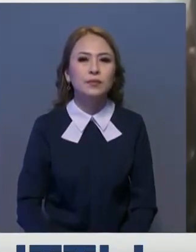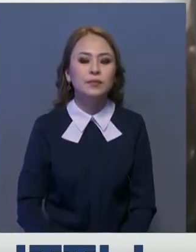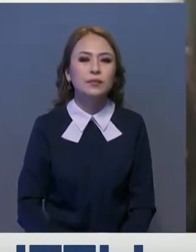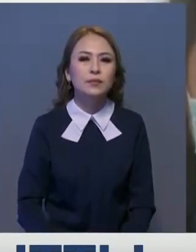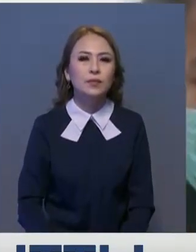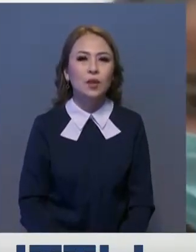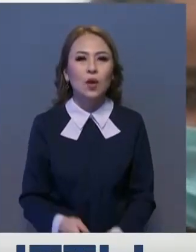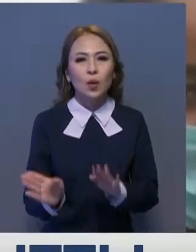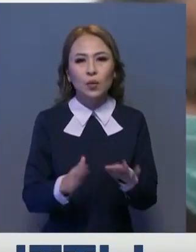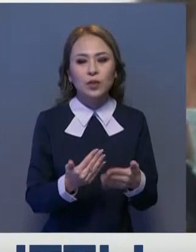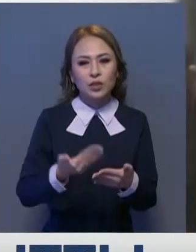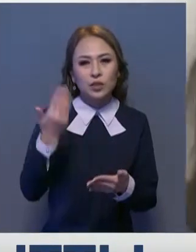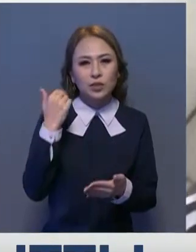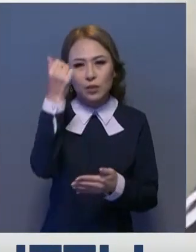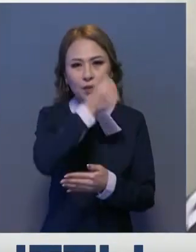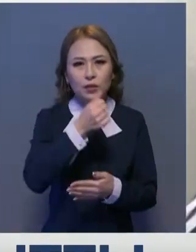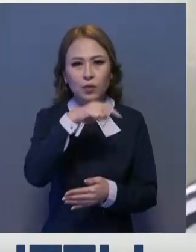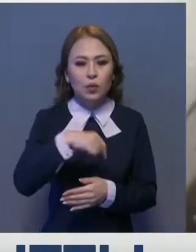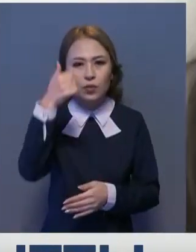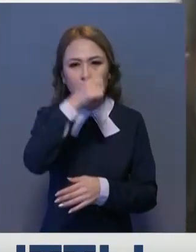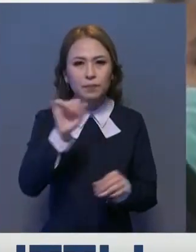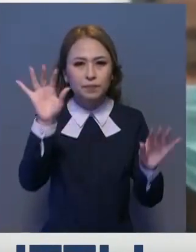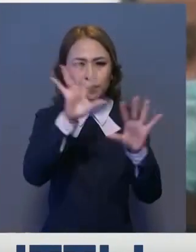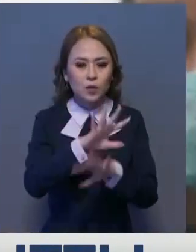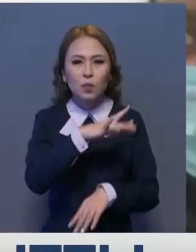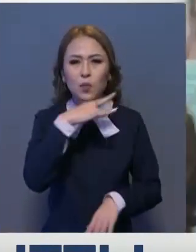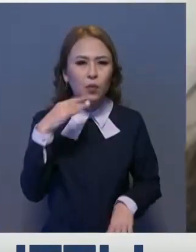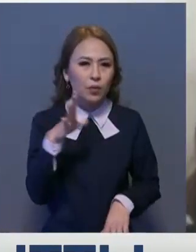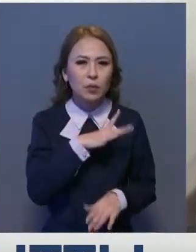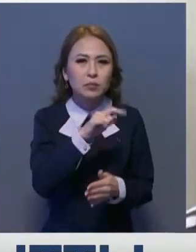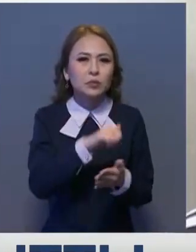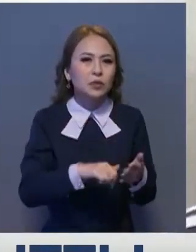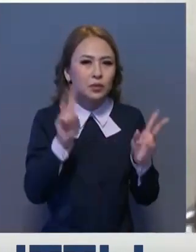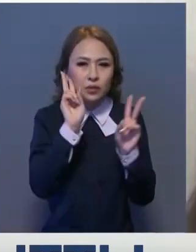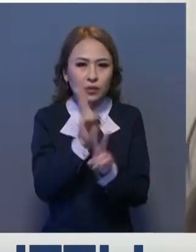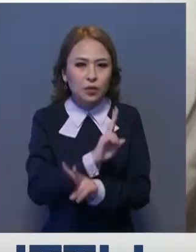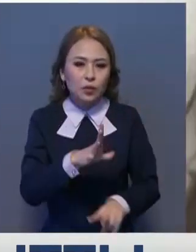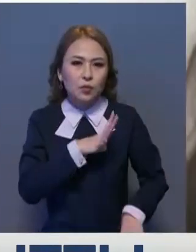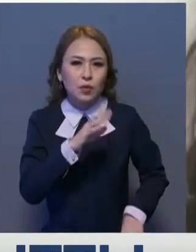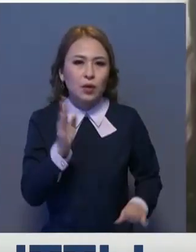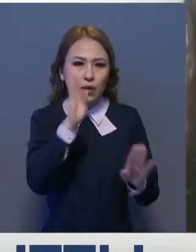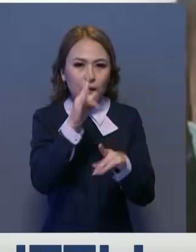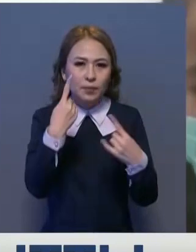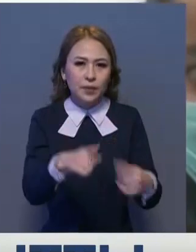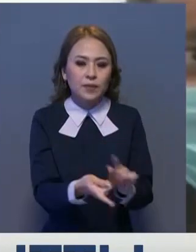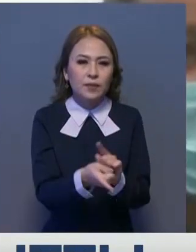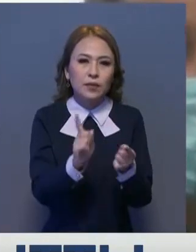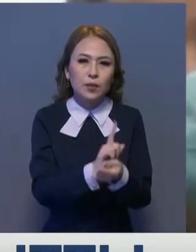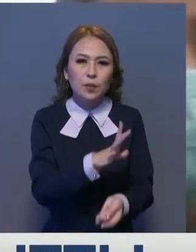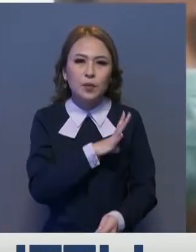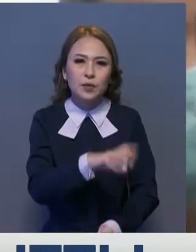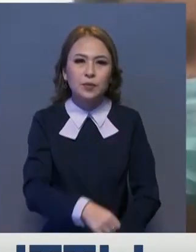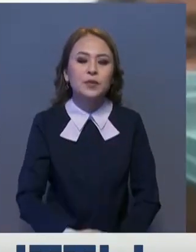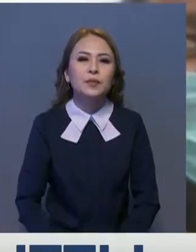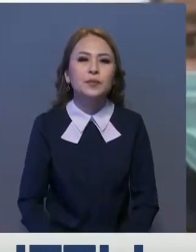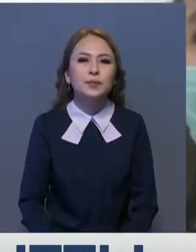Өткен жылмен салыстырғанда бұл тұман жиі болған сияқты. Оған не себеп білмеймін. Мүмкін климаттың өзгеруі әсер еткен шығар.